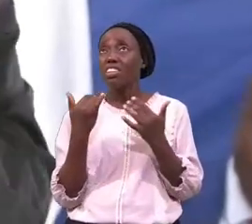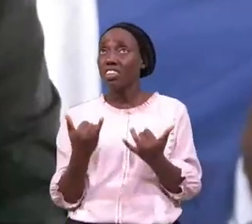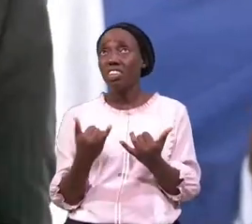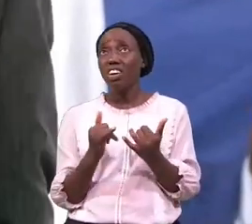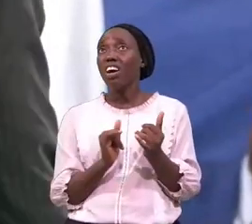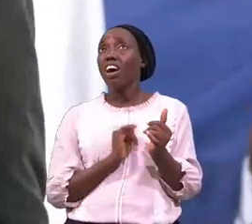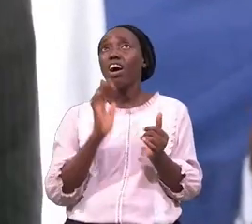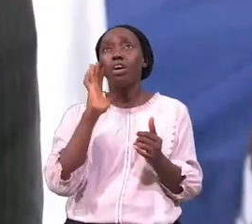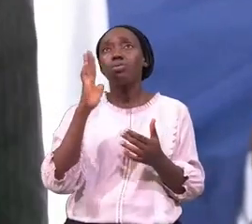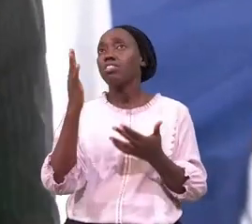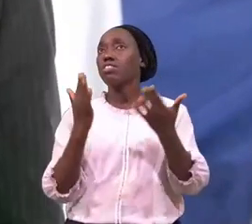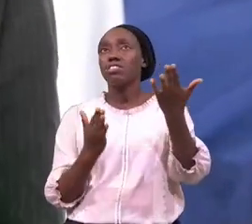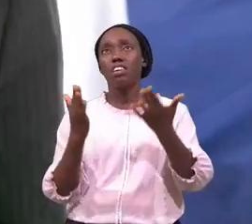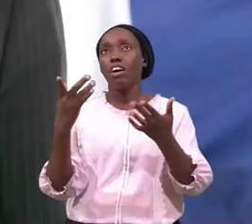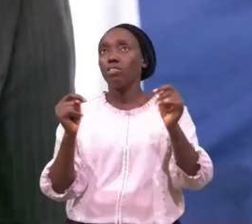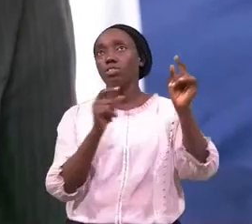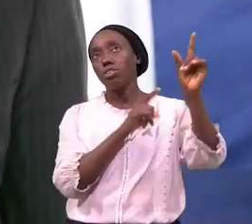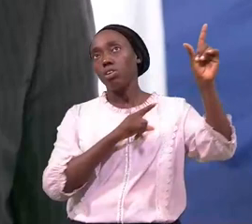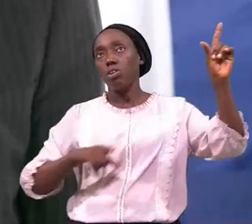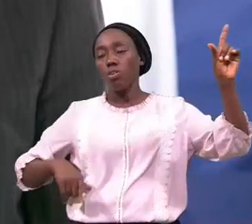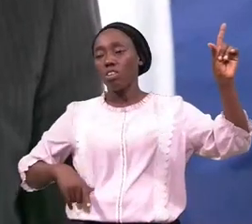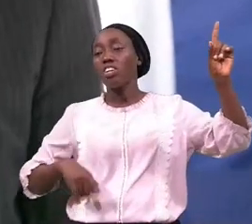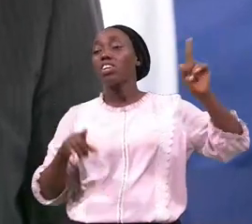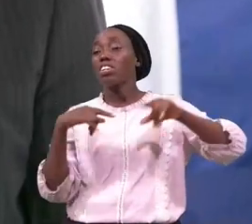pour dire maintenant je servirai le Seigneur?